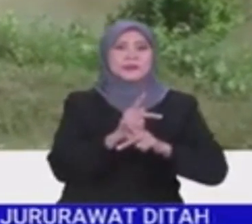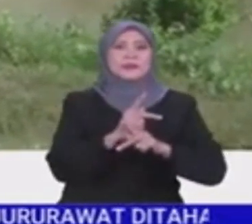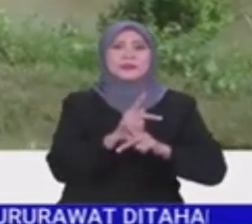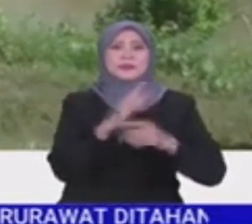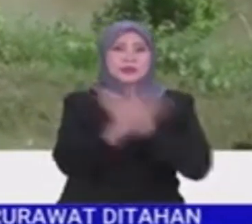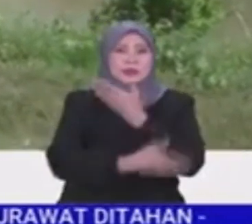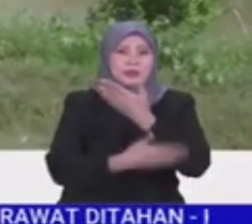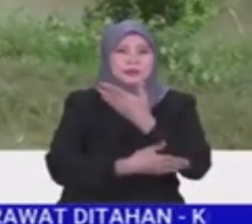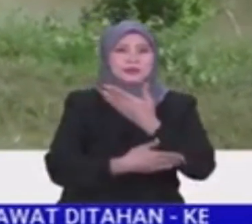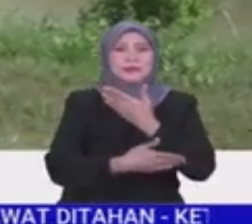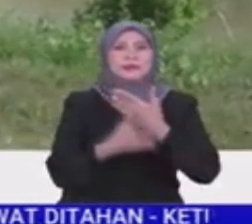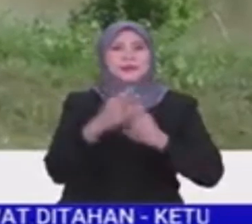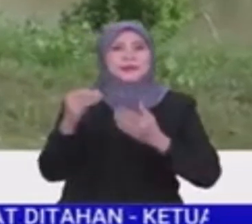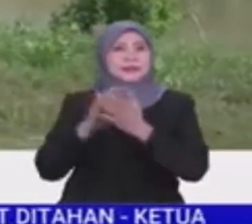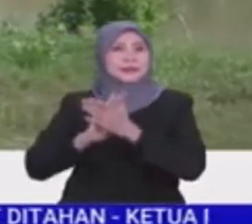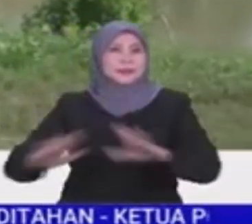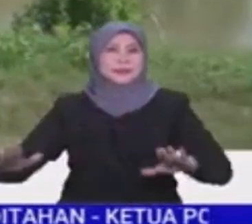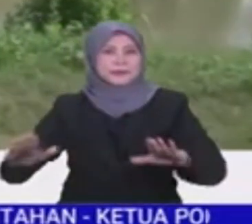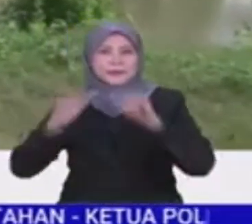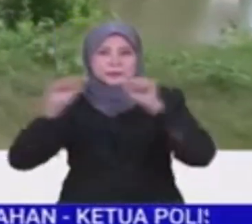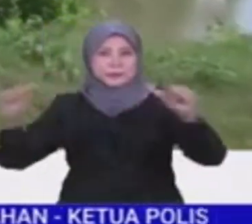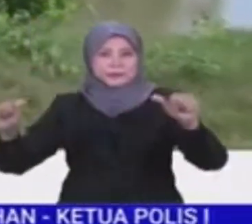dan ketentraman Awam